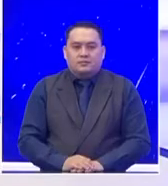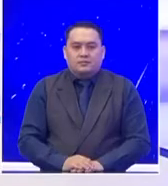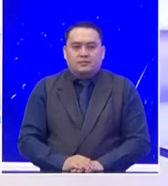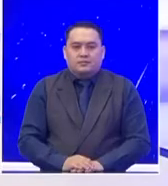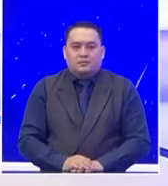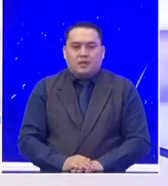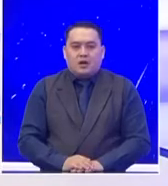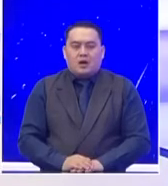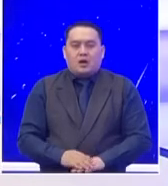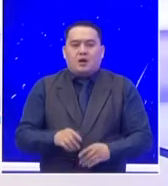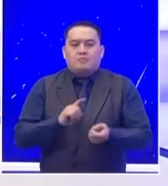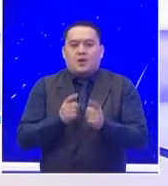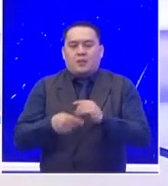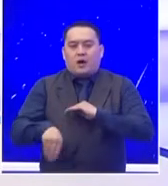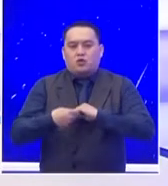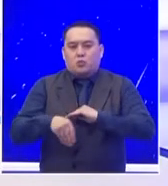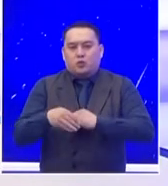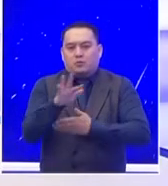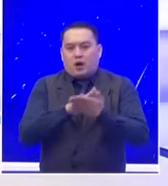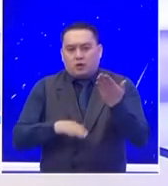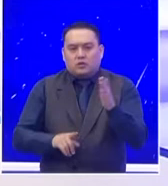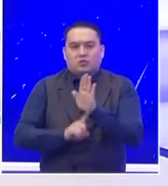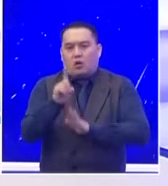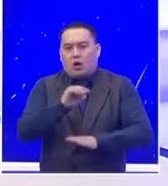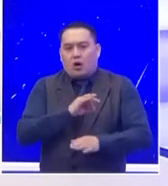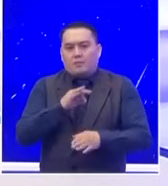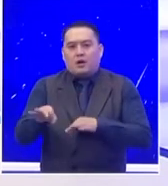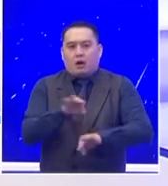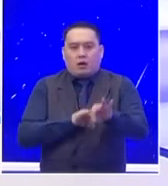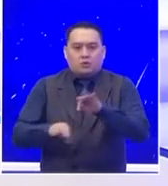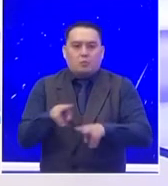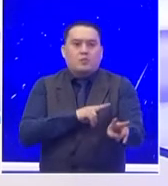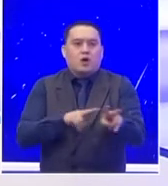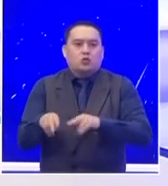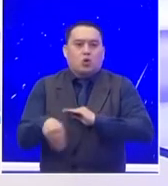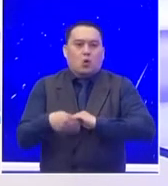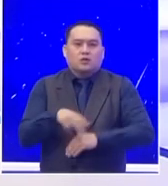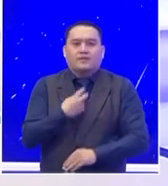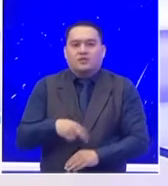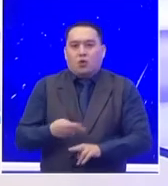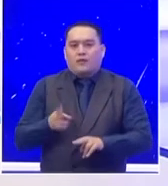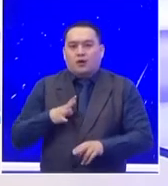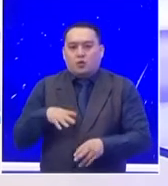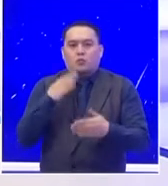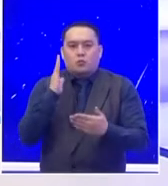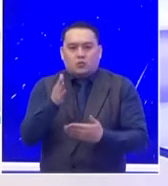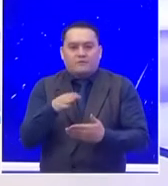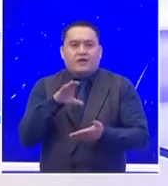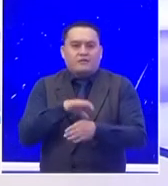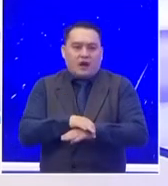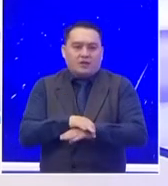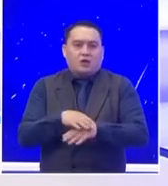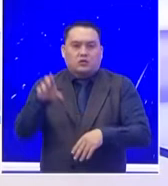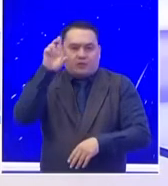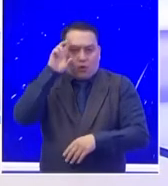Борьба с коррупцией продолжается. По всей республике стартовал очередной проект по мониторингу коррупционных рисков. В этот раз их будут